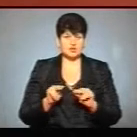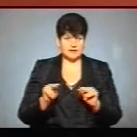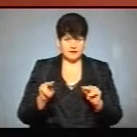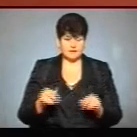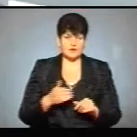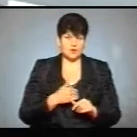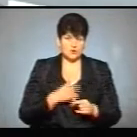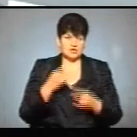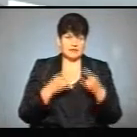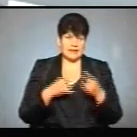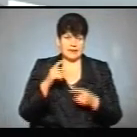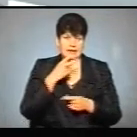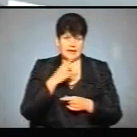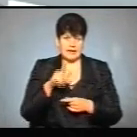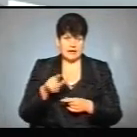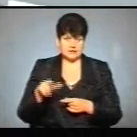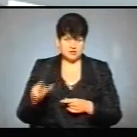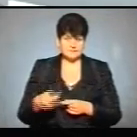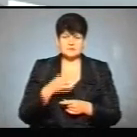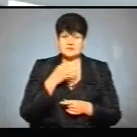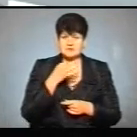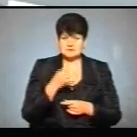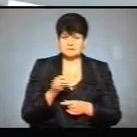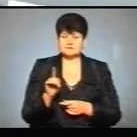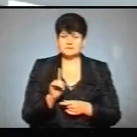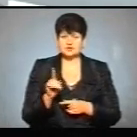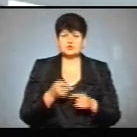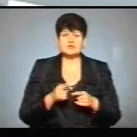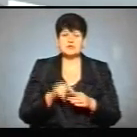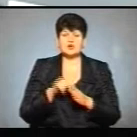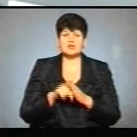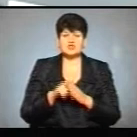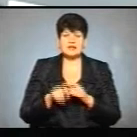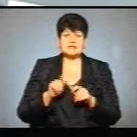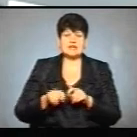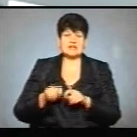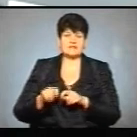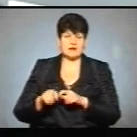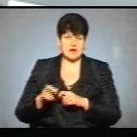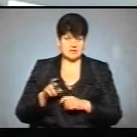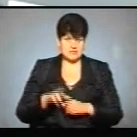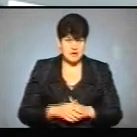наших телеглядачів повідомити, що таке сертифікація. В принципі,